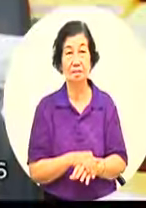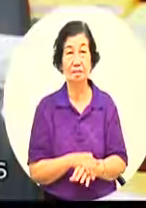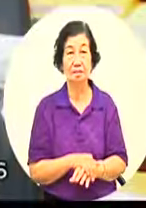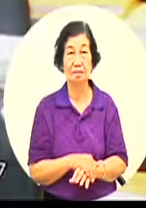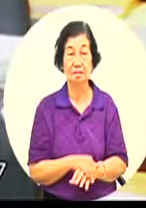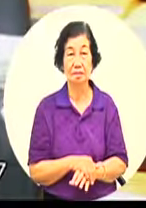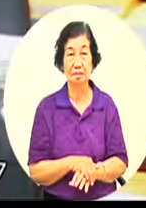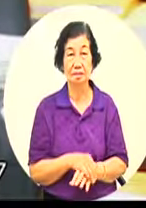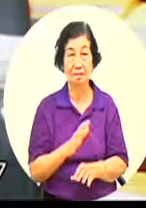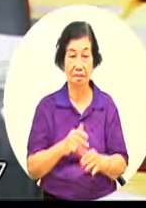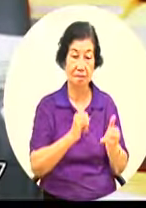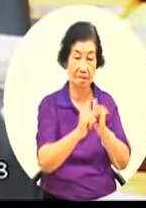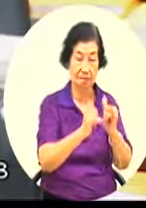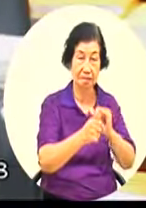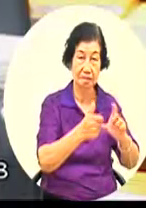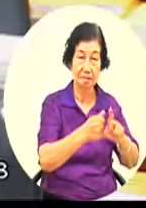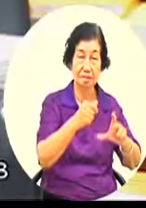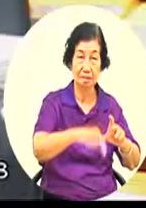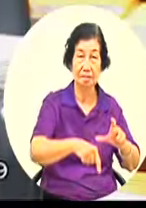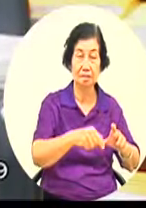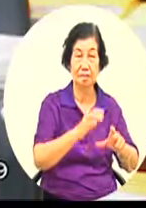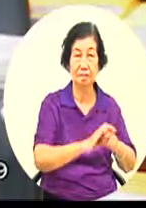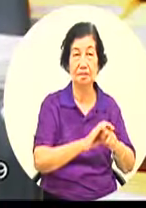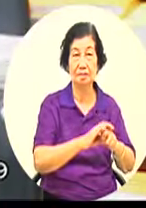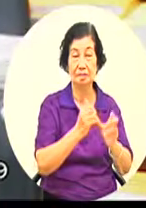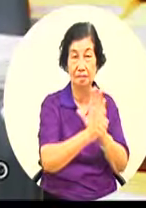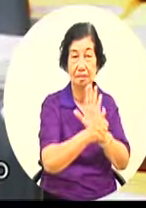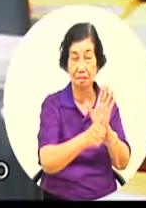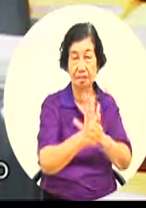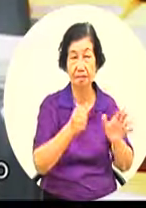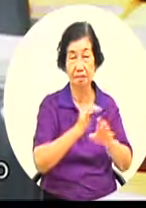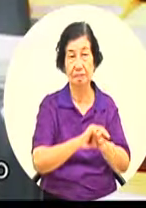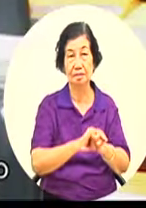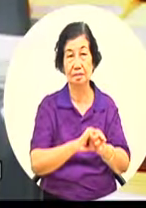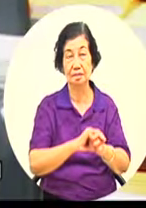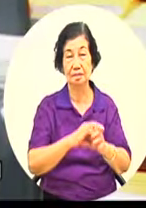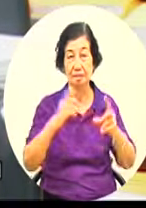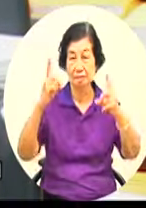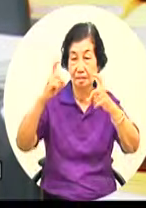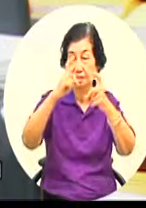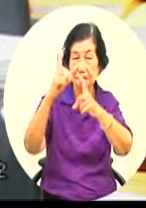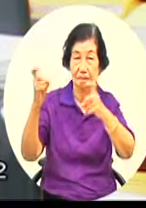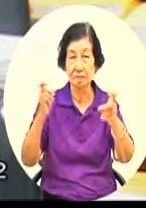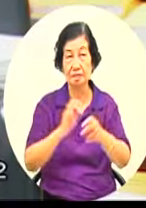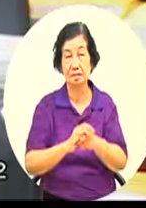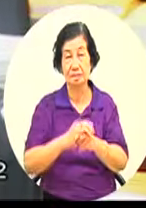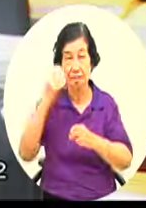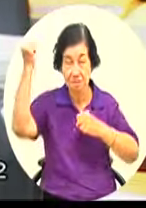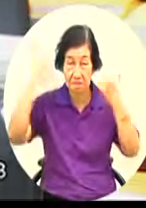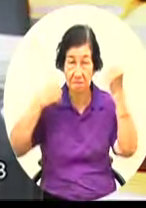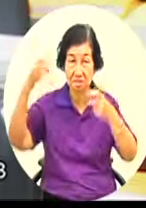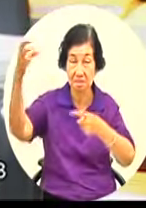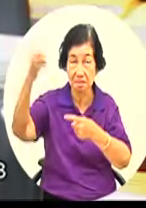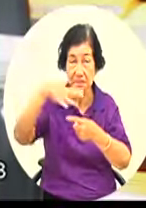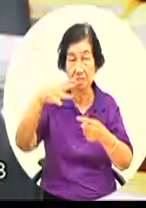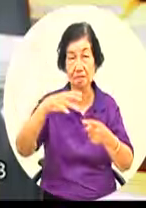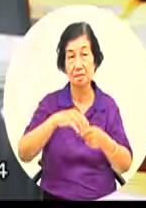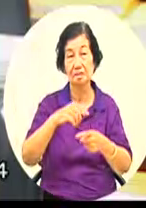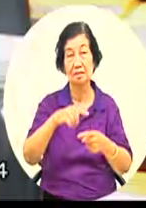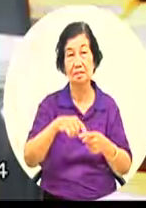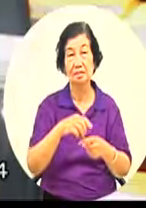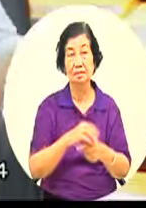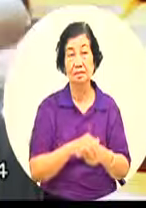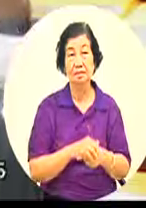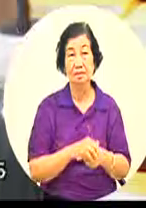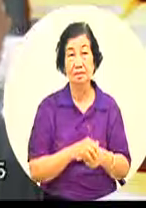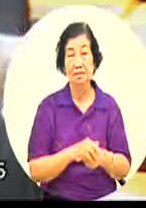用他的社区剧场的相片，去用那个朝阳市的相片？ 因为 也就是说，他对着剧场